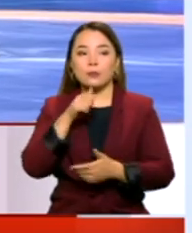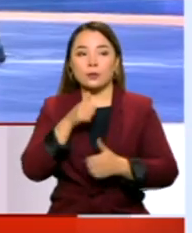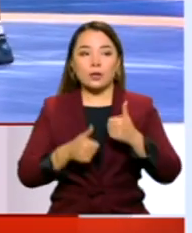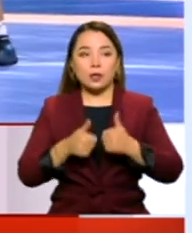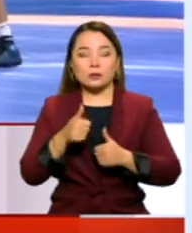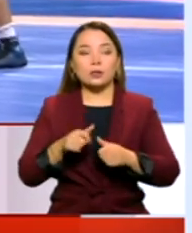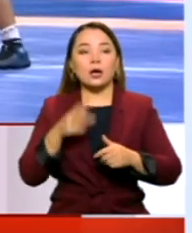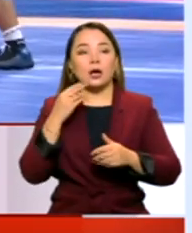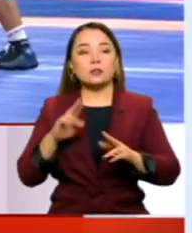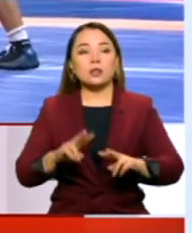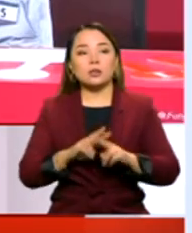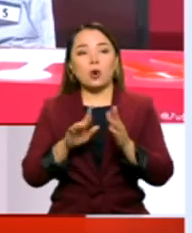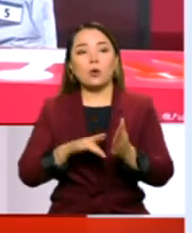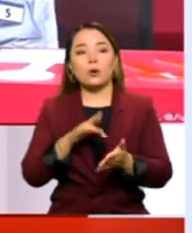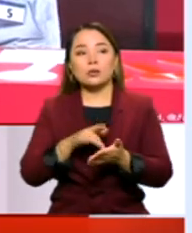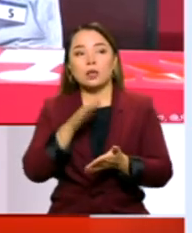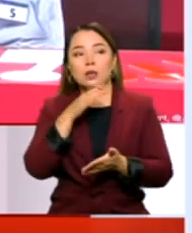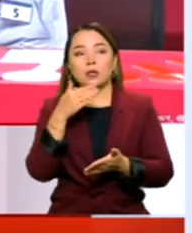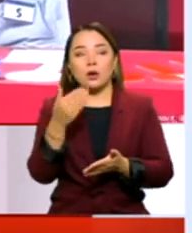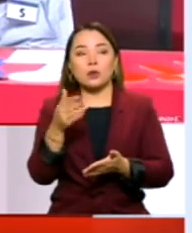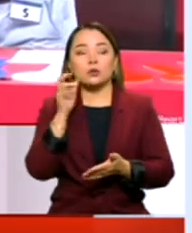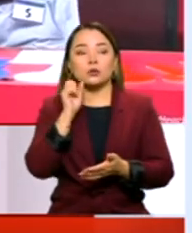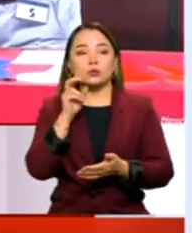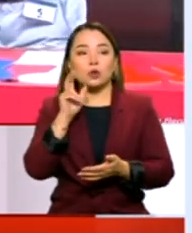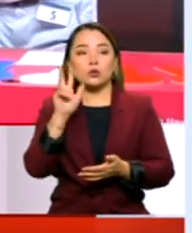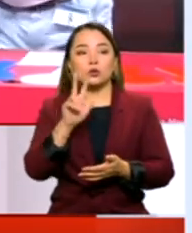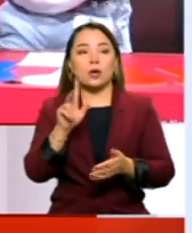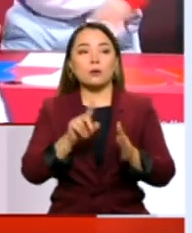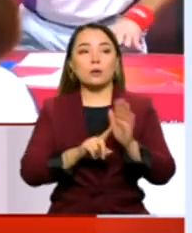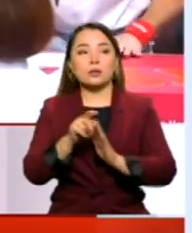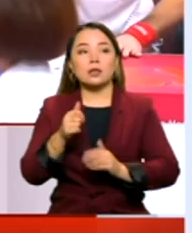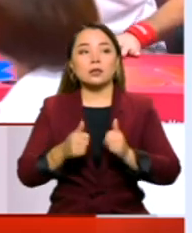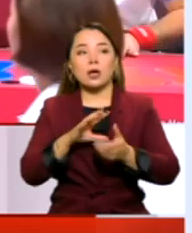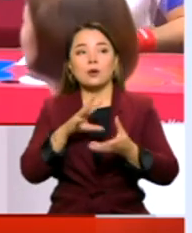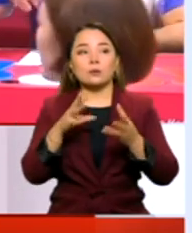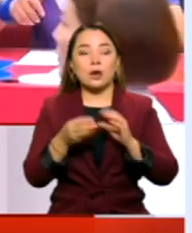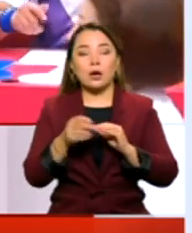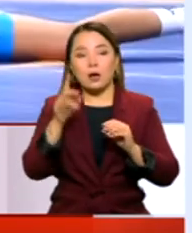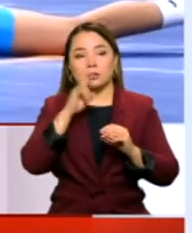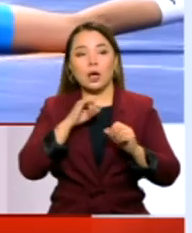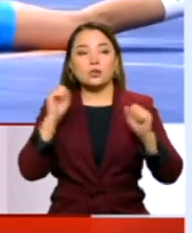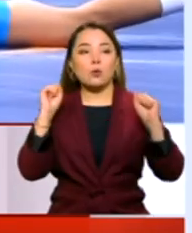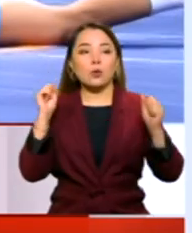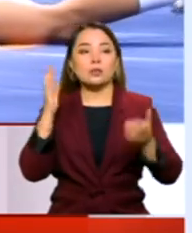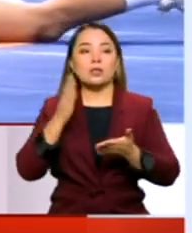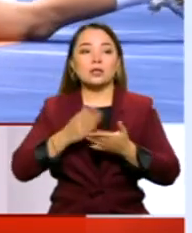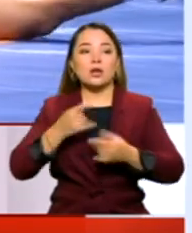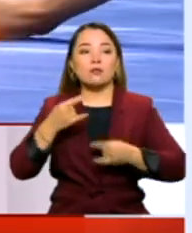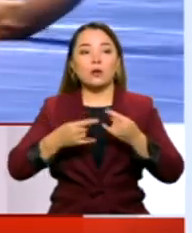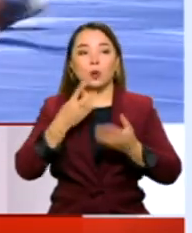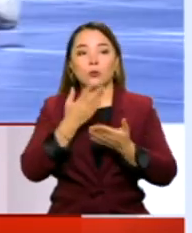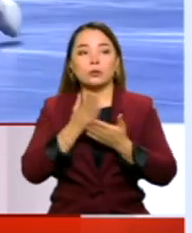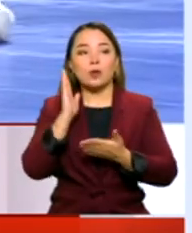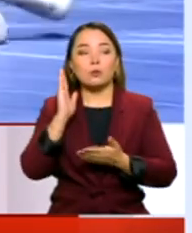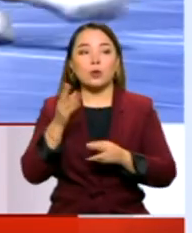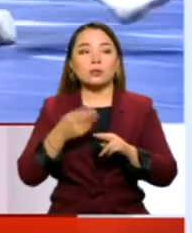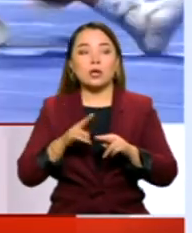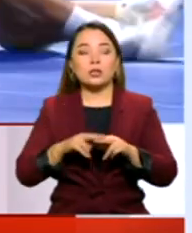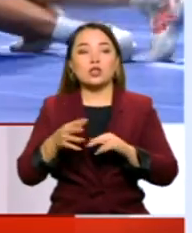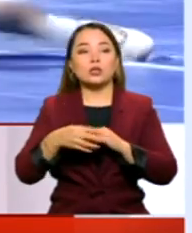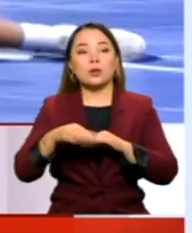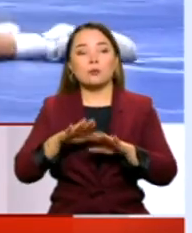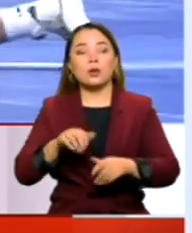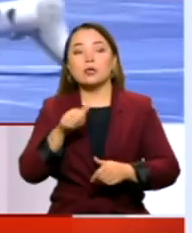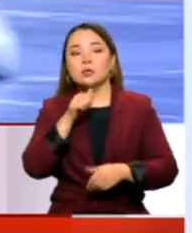Астана уақытымен күндізгі 3-те басталады. Бұл жекпе-жектердің барлығында Қазспорт арнасы тікелей эфирде көрсетеді. Сондықтан да